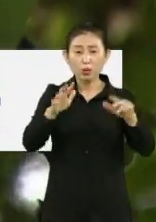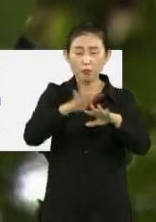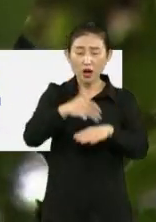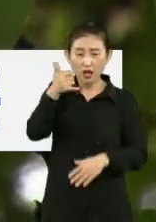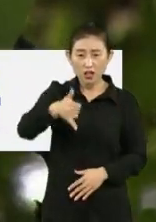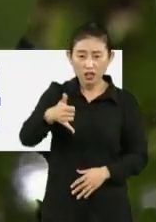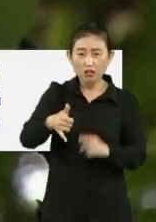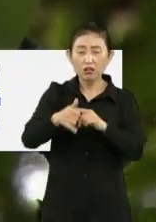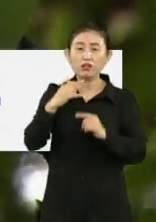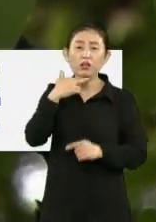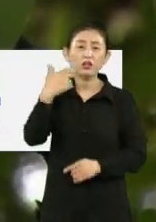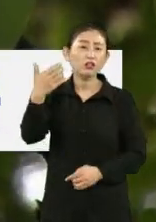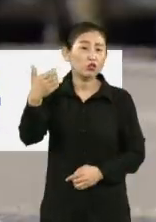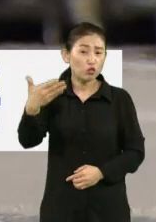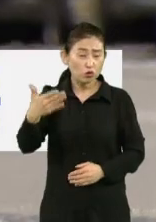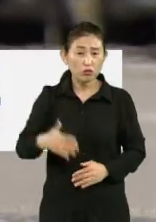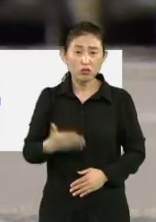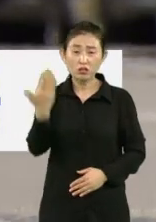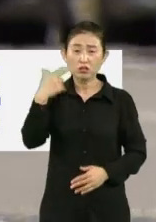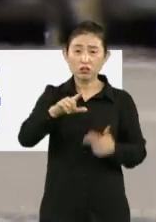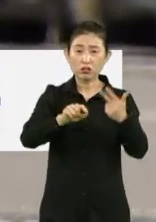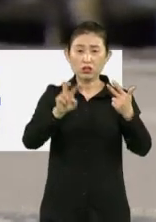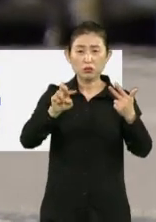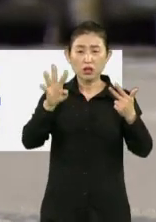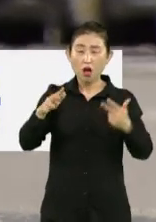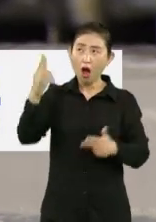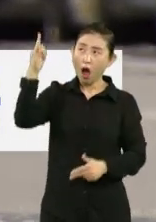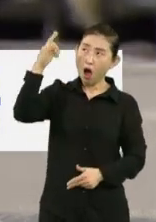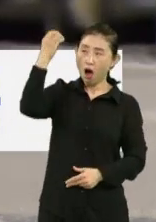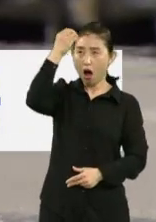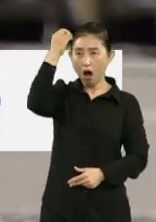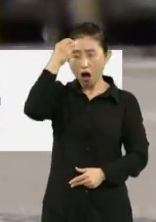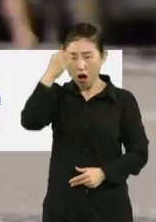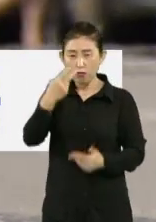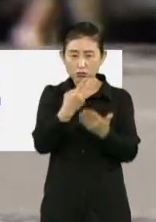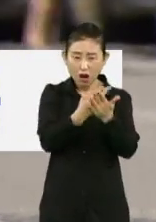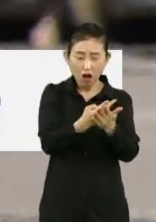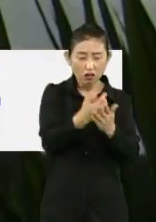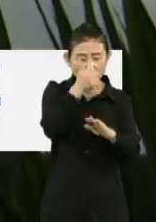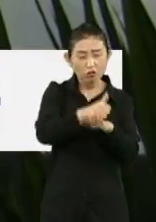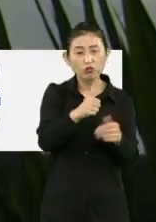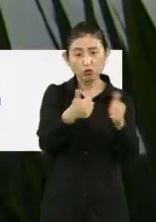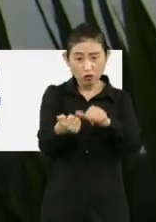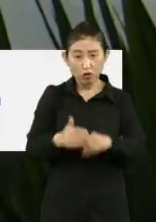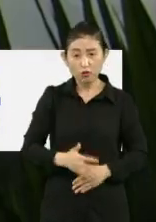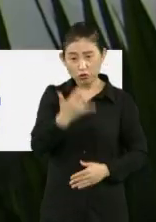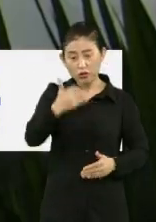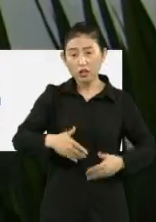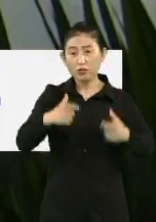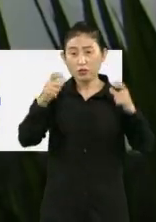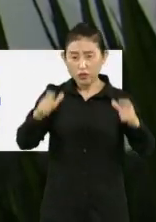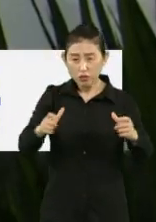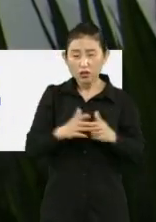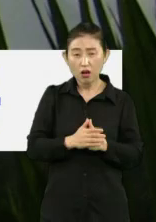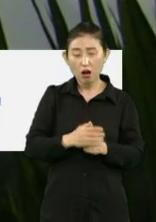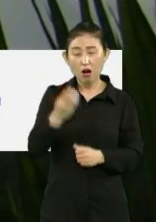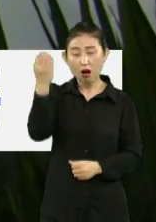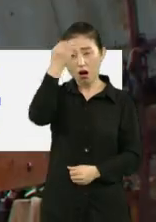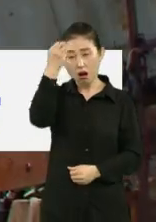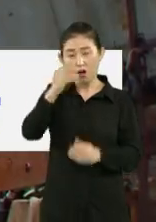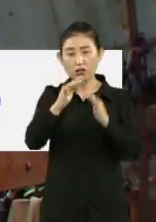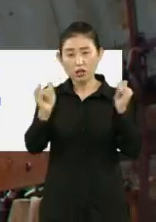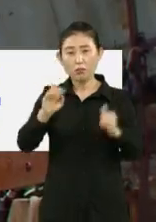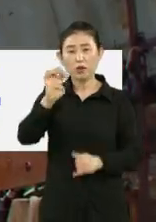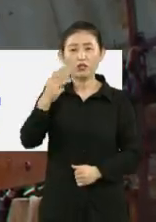하던 79세 남성이 지난 23일 열사병 추정 치료 등 숨졌고, 충남도 내에선 온열 질환자가